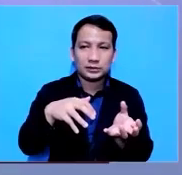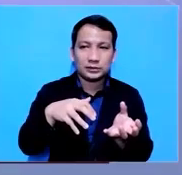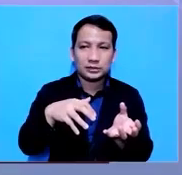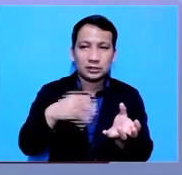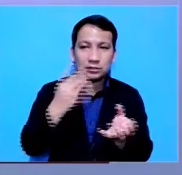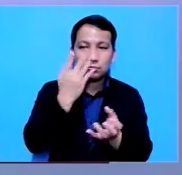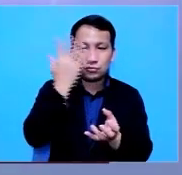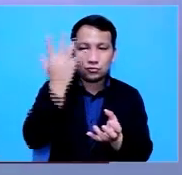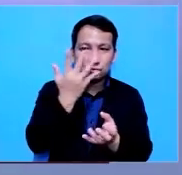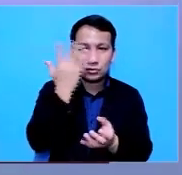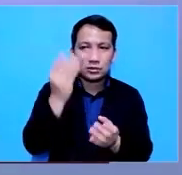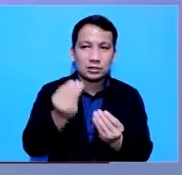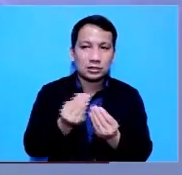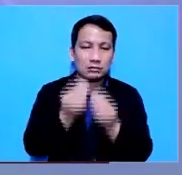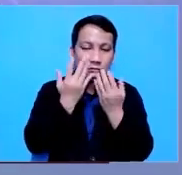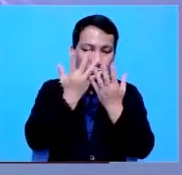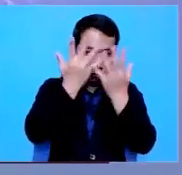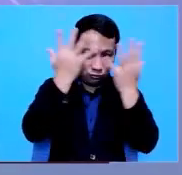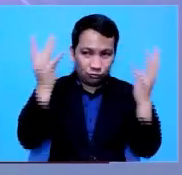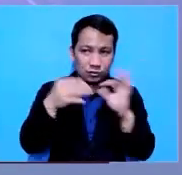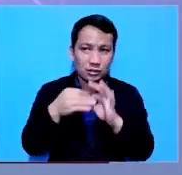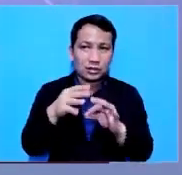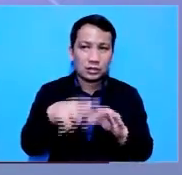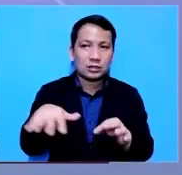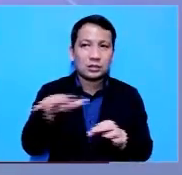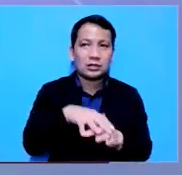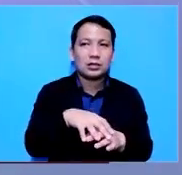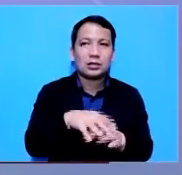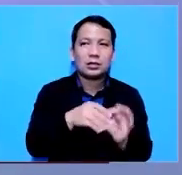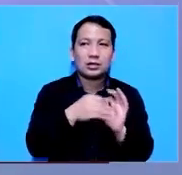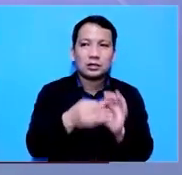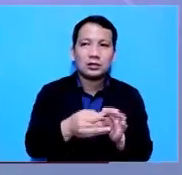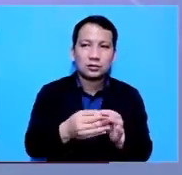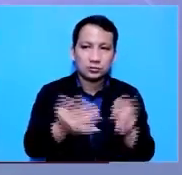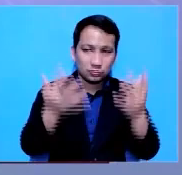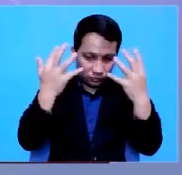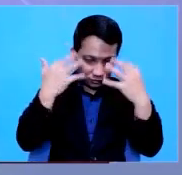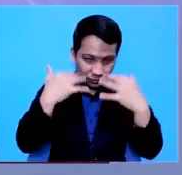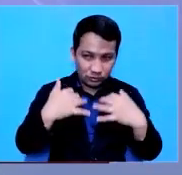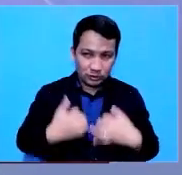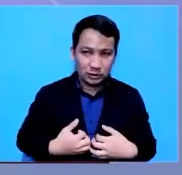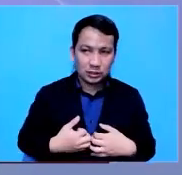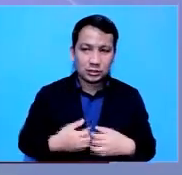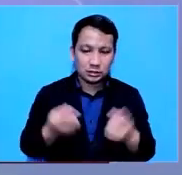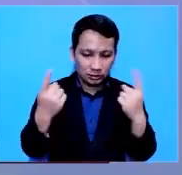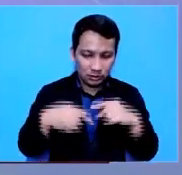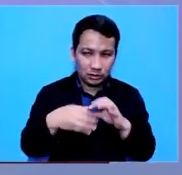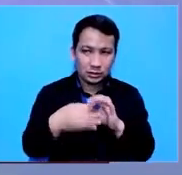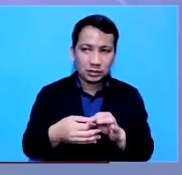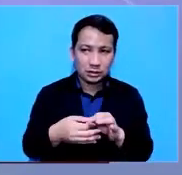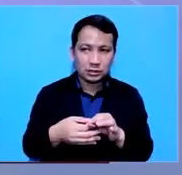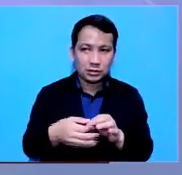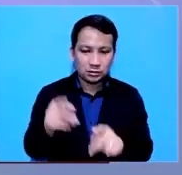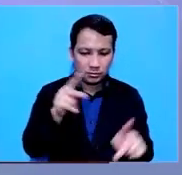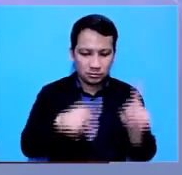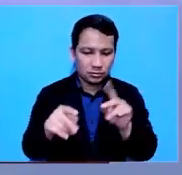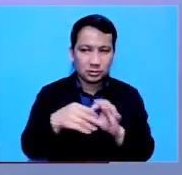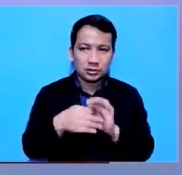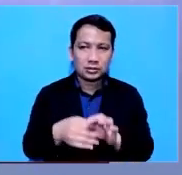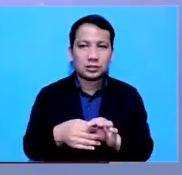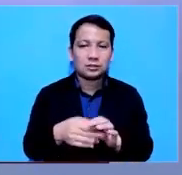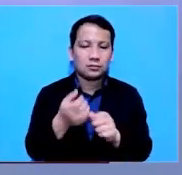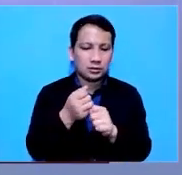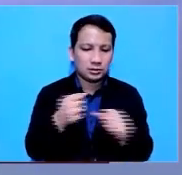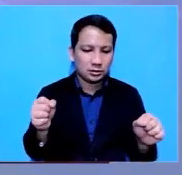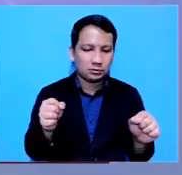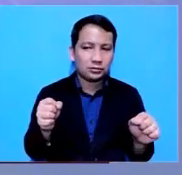lumakas lalo ang apoy hanggang sa halos lamunin na nito ang buong dragon. Nangyari po yan sa gitna ng isang performance. Ligtas naman ang mga